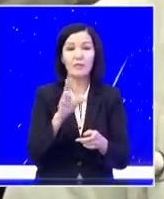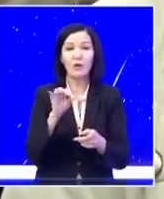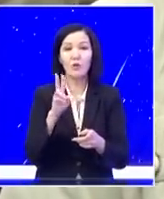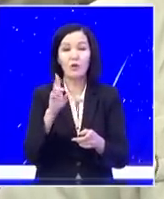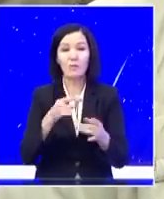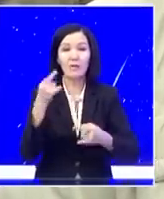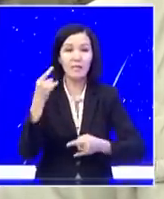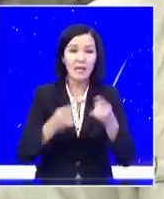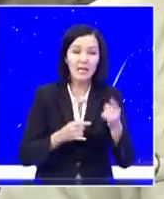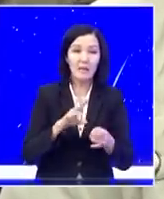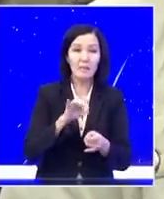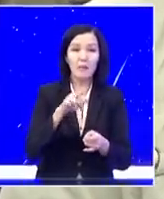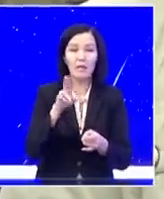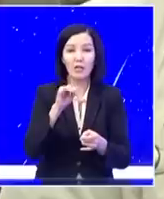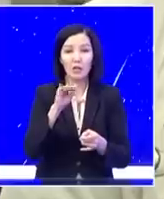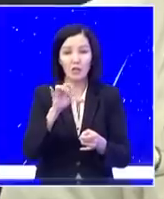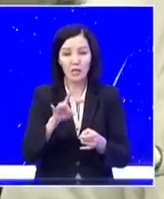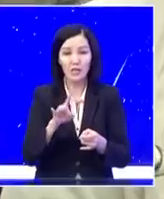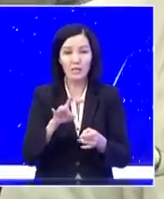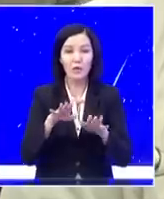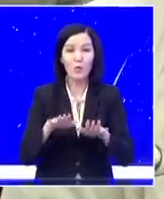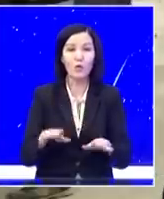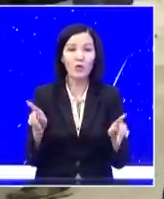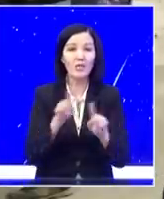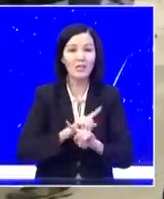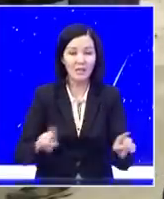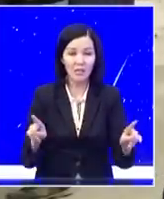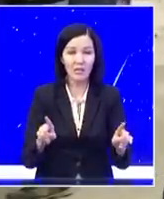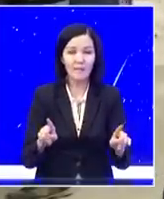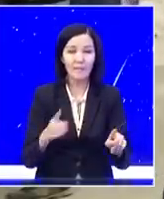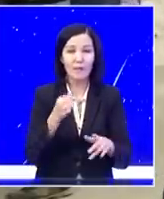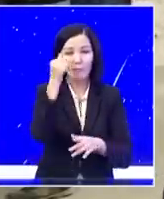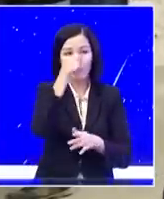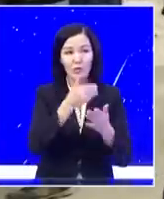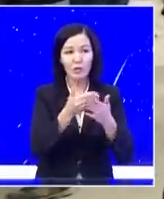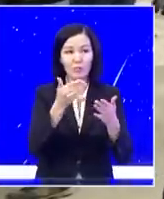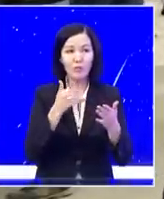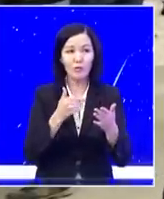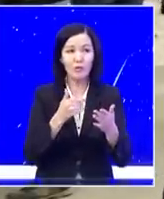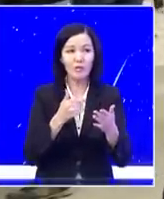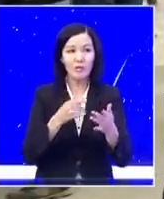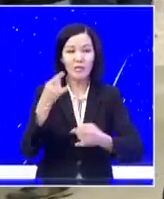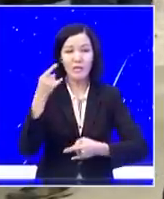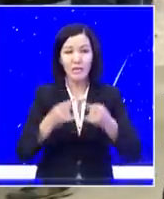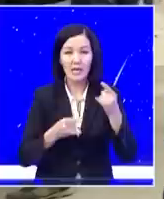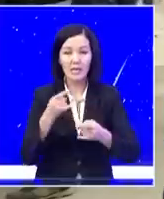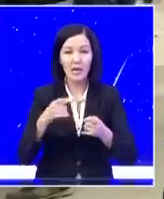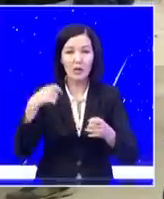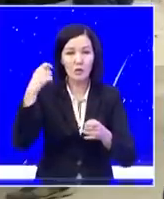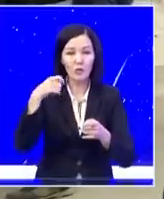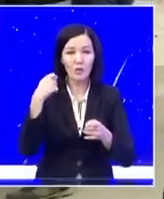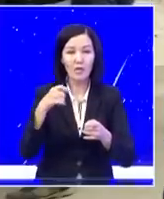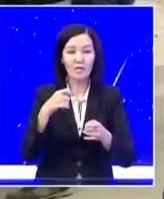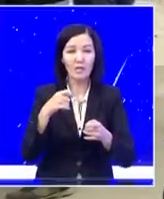емес, телеменеджер ретінде де орны ерекше. Бір жыл бұрын Жетісу арнасындағы бір бағдарламаға түсуге келгенімізде